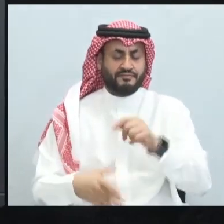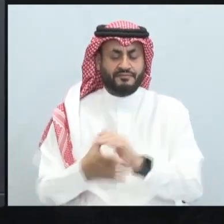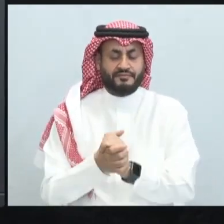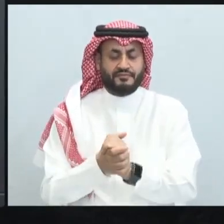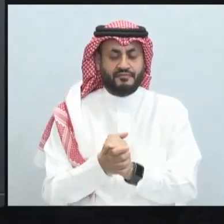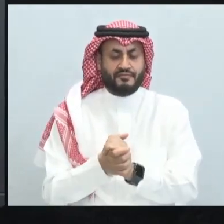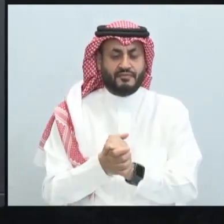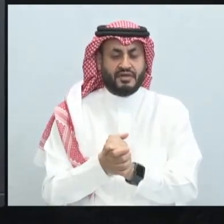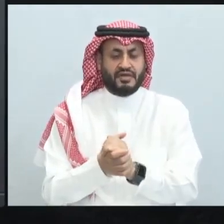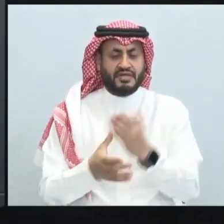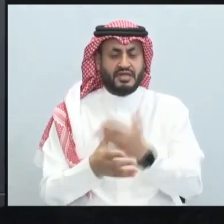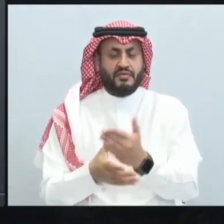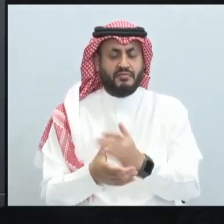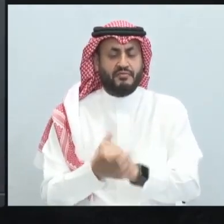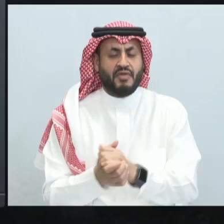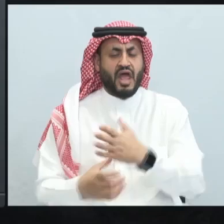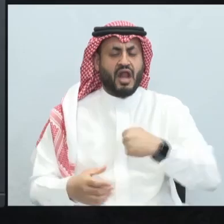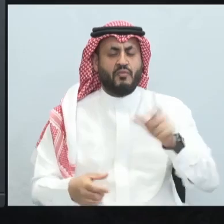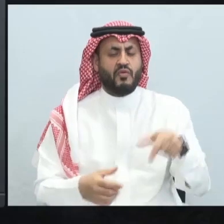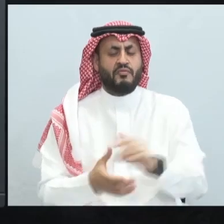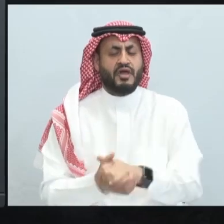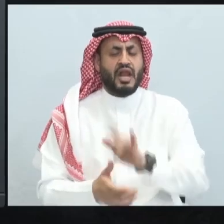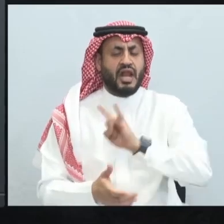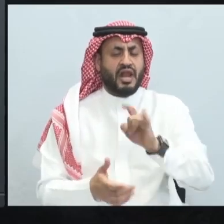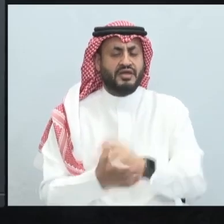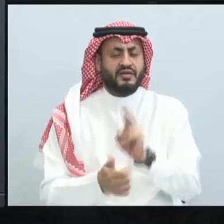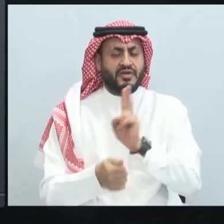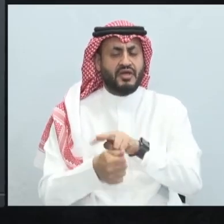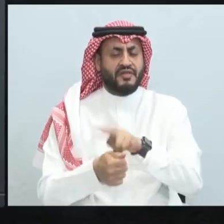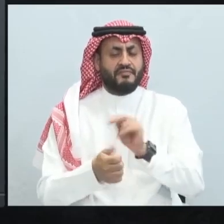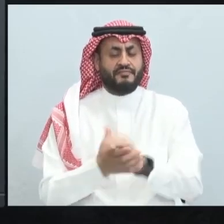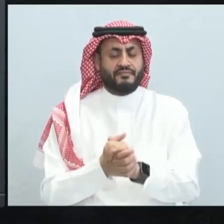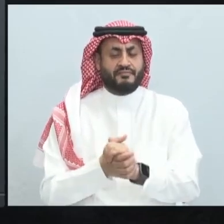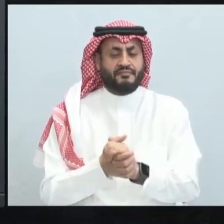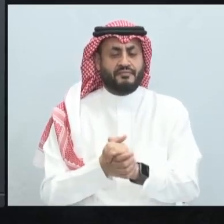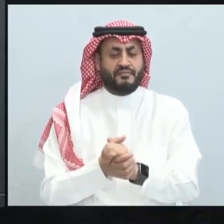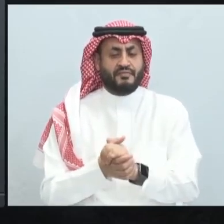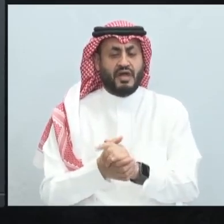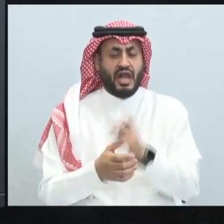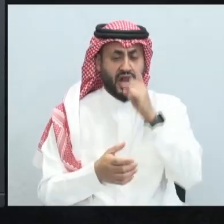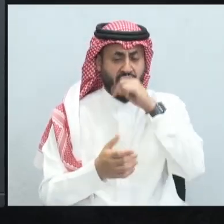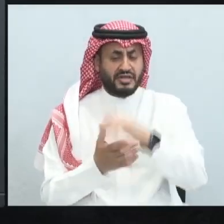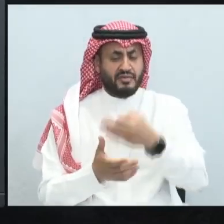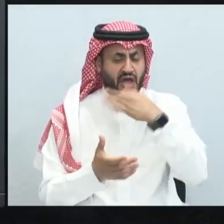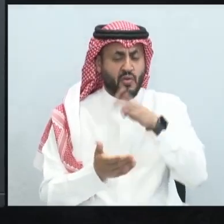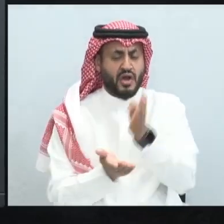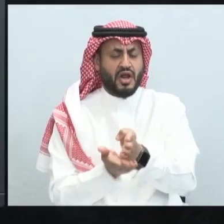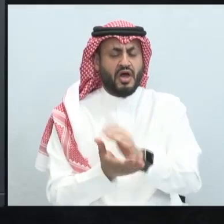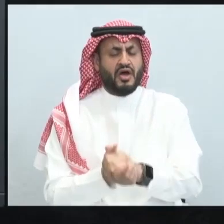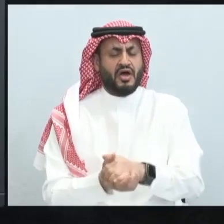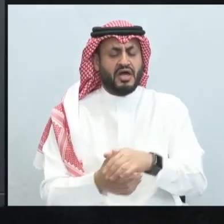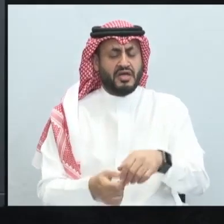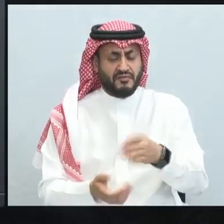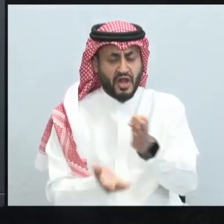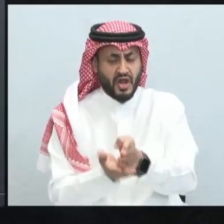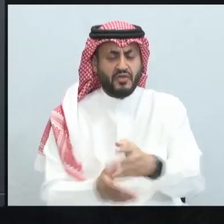ليس بالكذاب المؤمن ليس بالكذاب فينبغي له ان يحرص على قول الحق سواء في مزحه او في